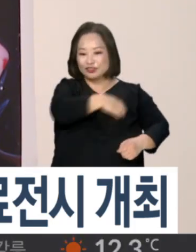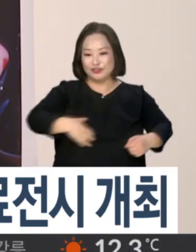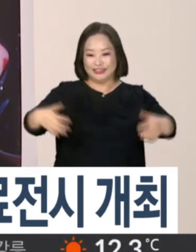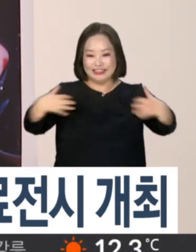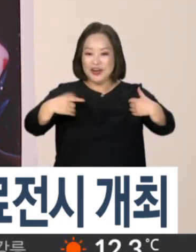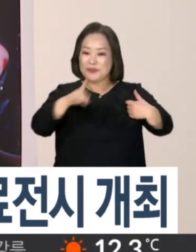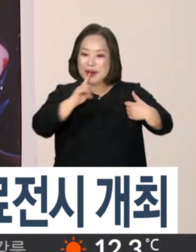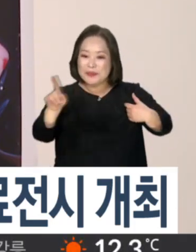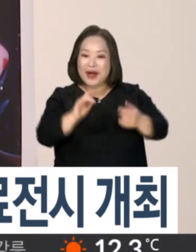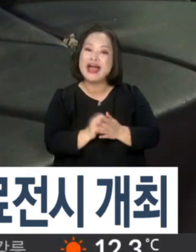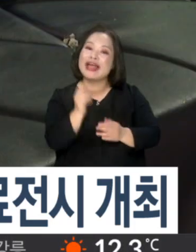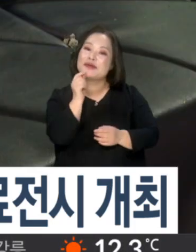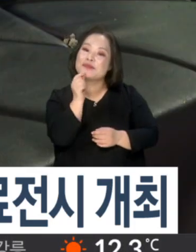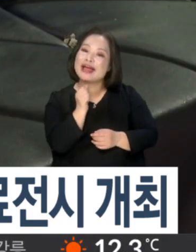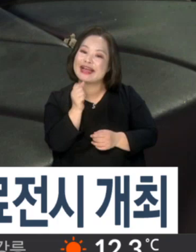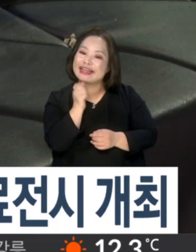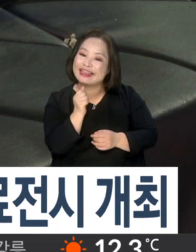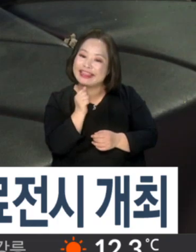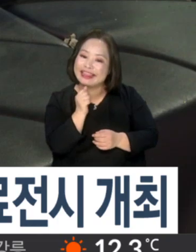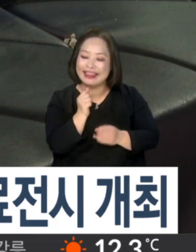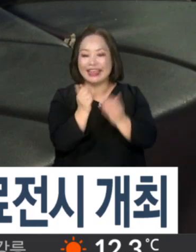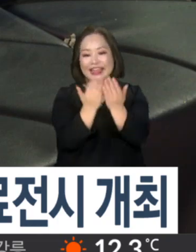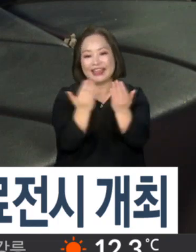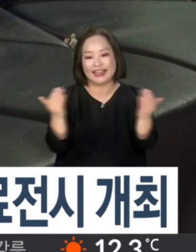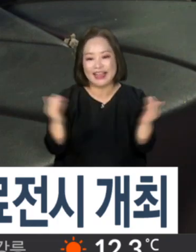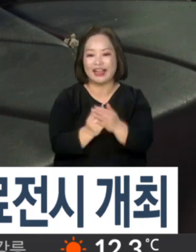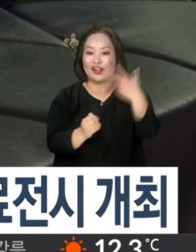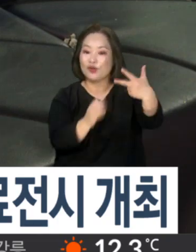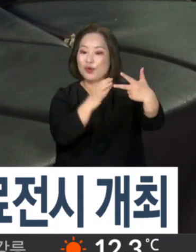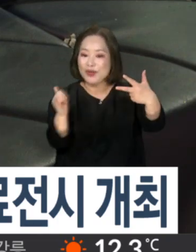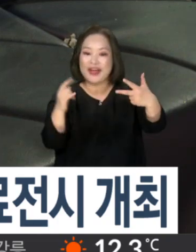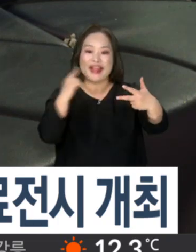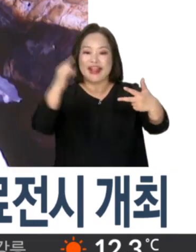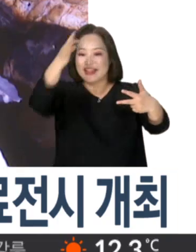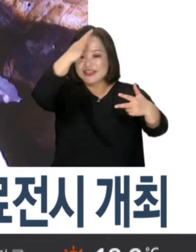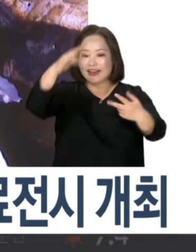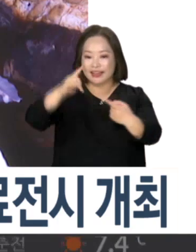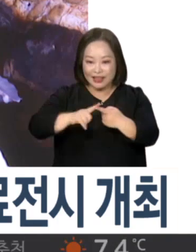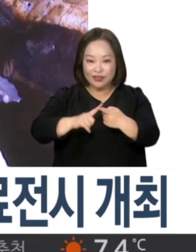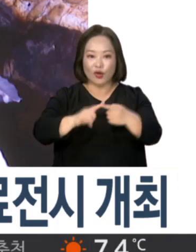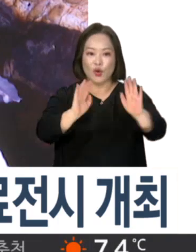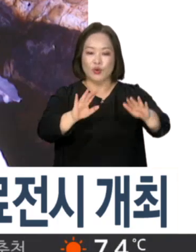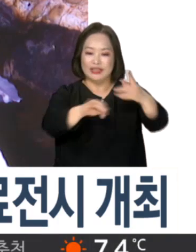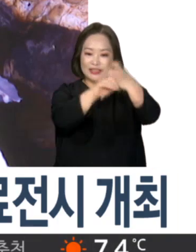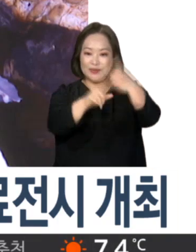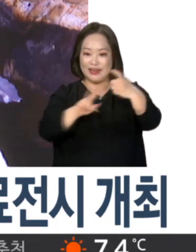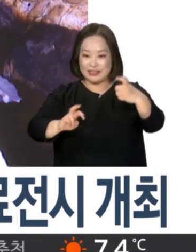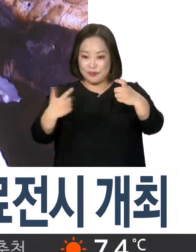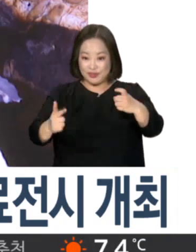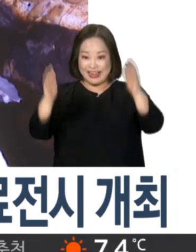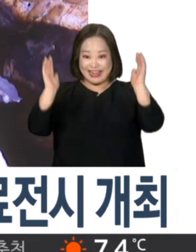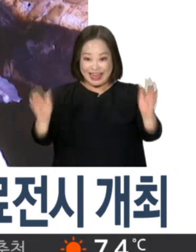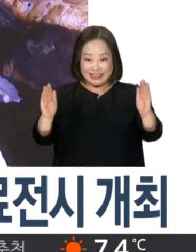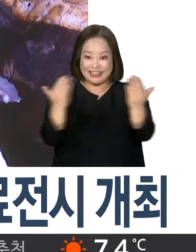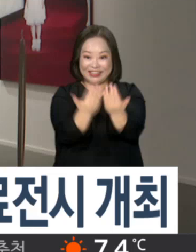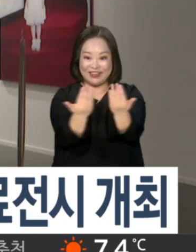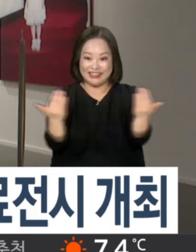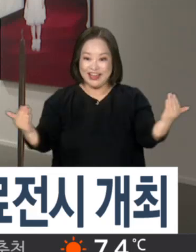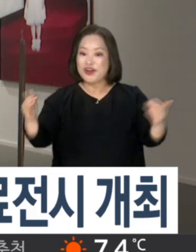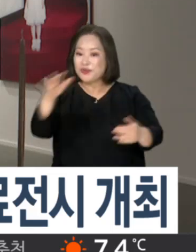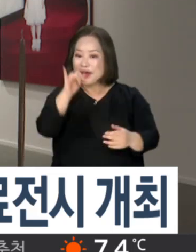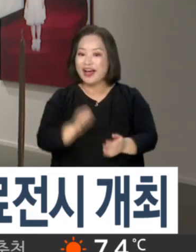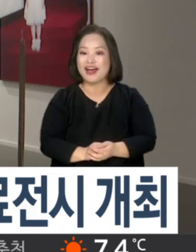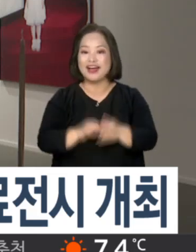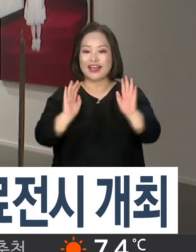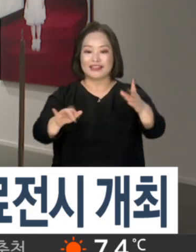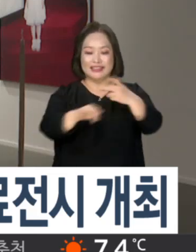파티 드레스란 주제로 신진 작가 7명의 그림 등 예술 작품을 오는 26일까지 전시하고 있다고 설명했습니다.